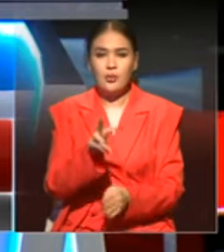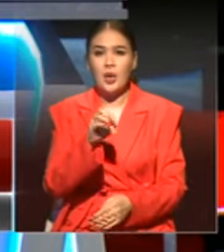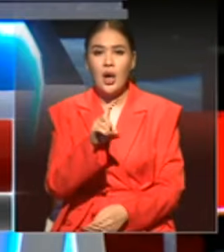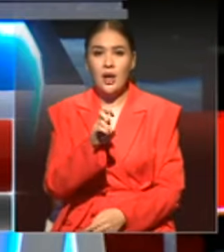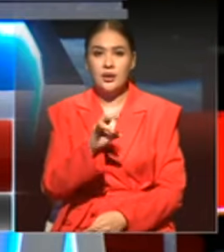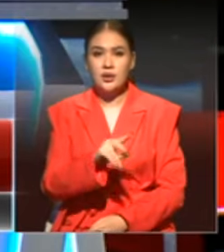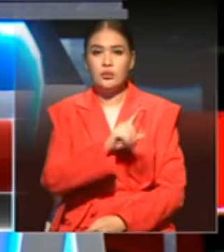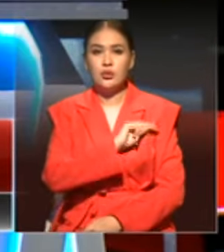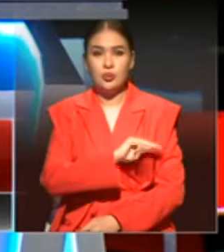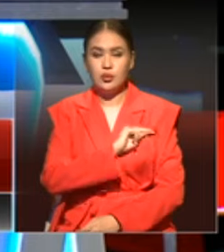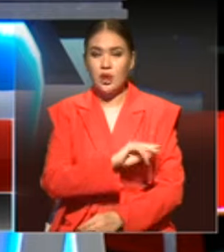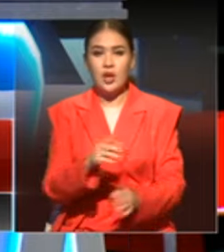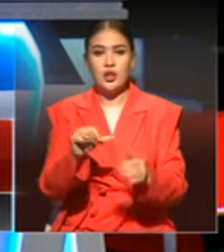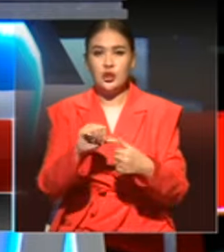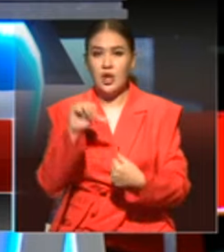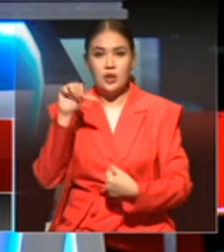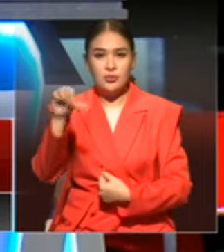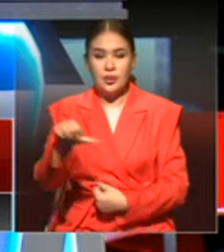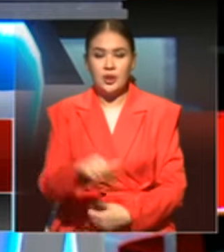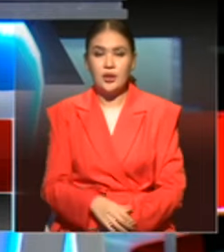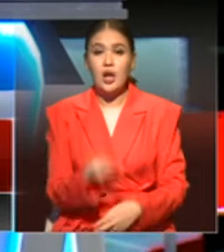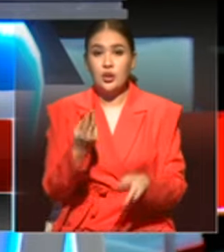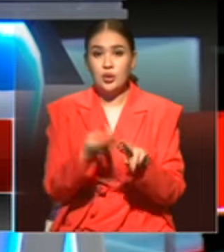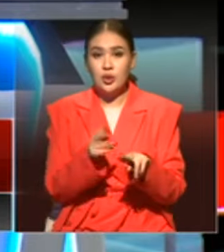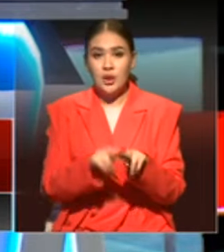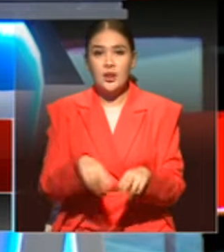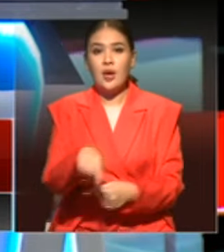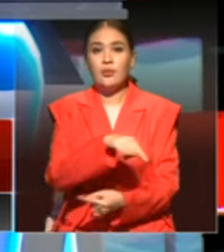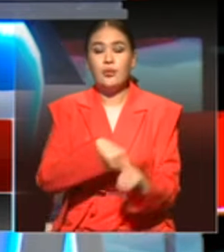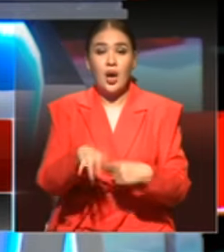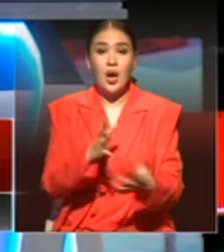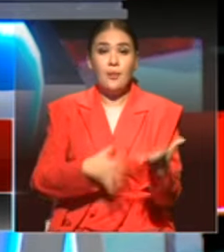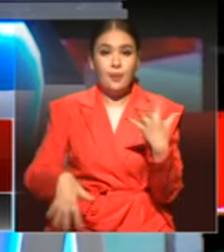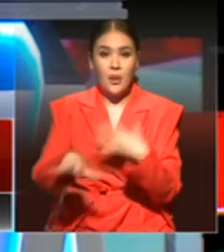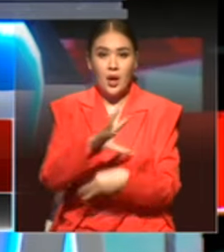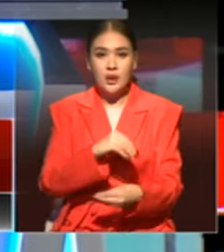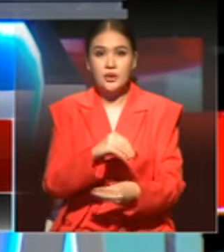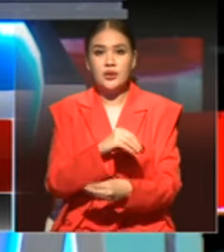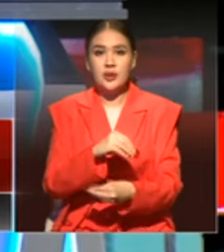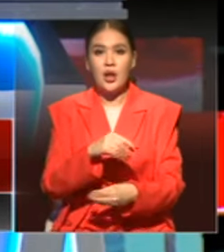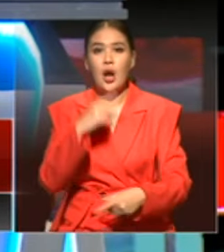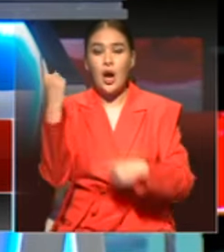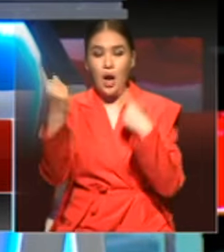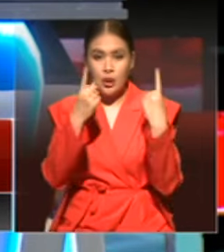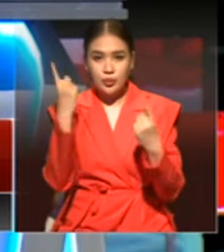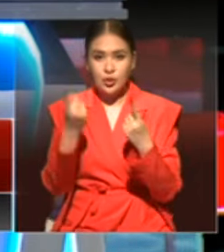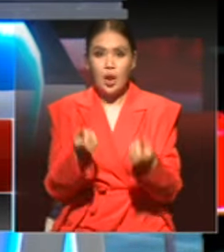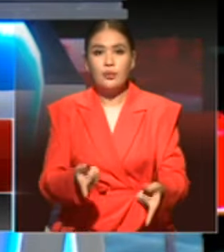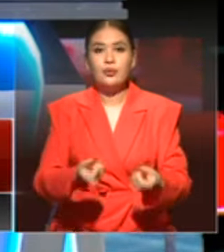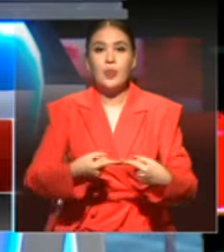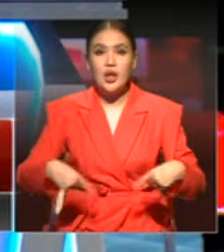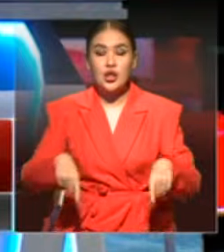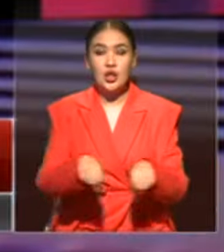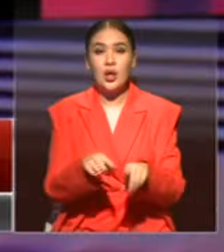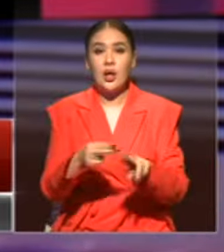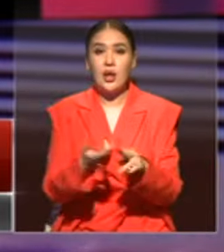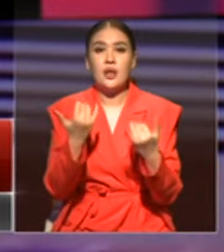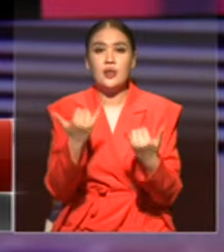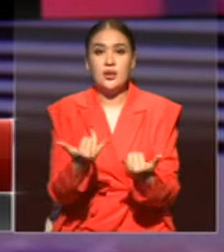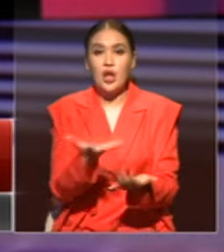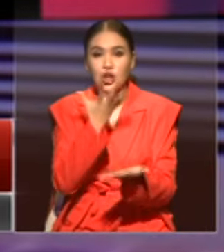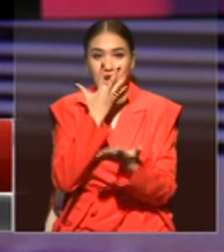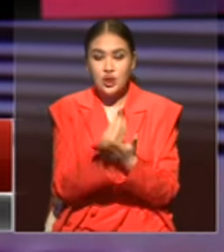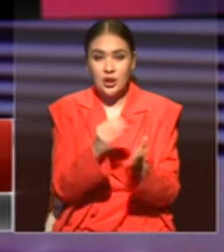жұмыс істеуін жаппайды. Сондықтан жаңағы кәсіпорындардың бәрін бұрын коммуналдық меншікте болған кәсіпорындардың бәрін біз қазір жекеге